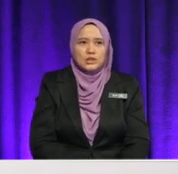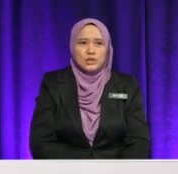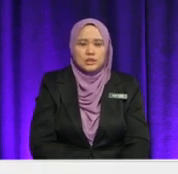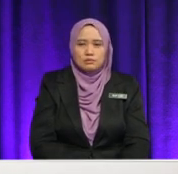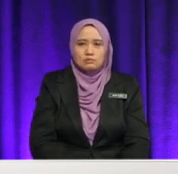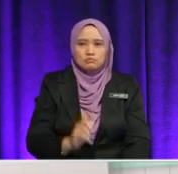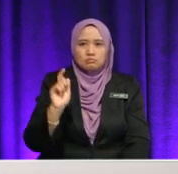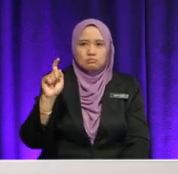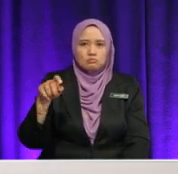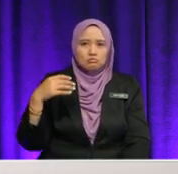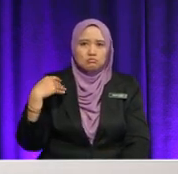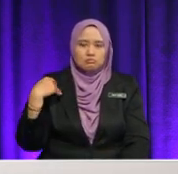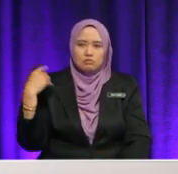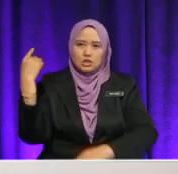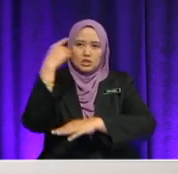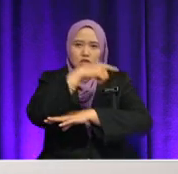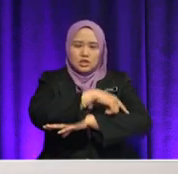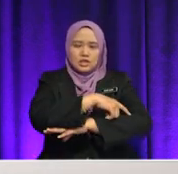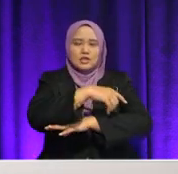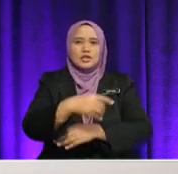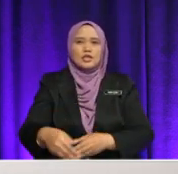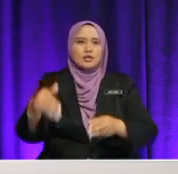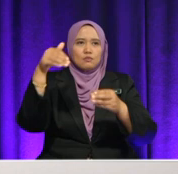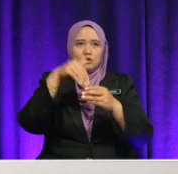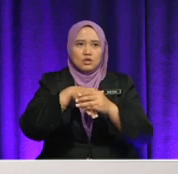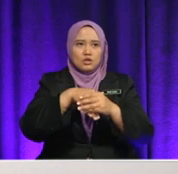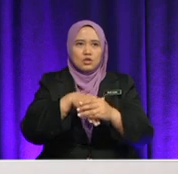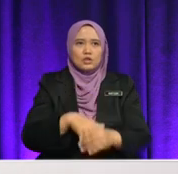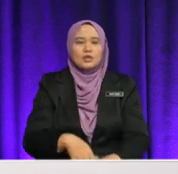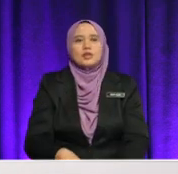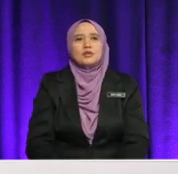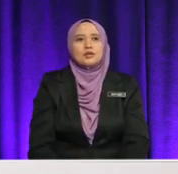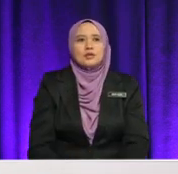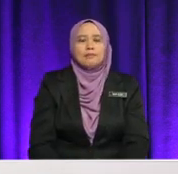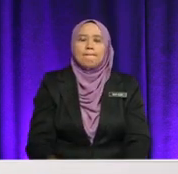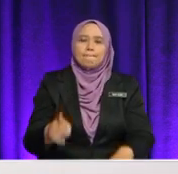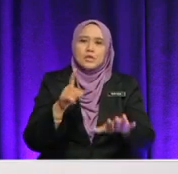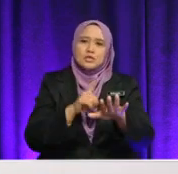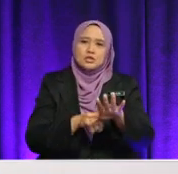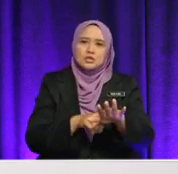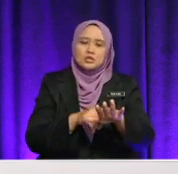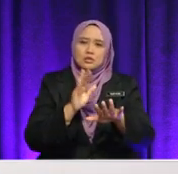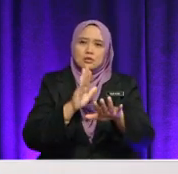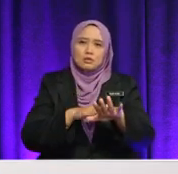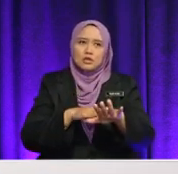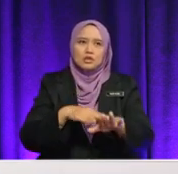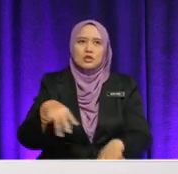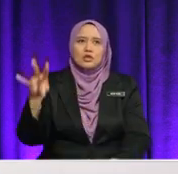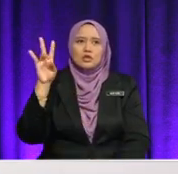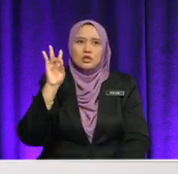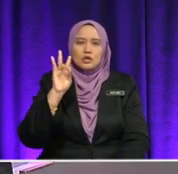jikalau tidak maka tidak ada keputusan tanggal atau taringnya adalah pada 27 1 hari